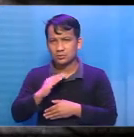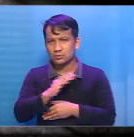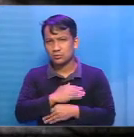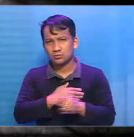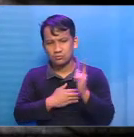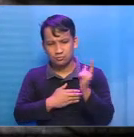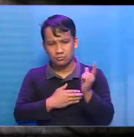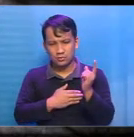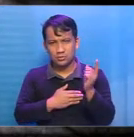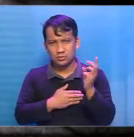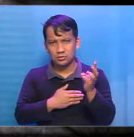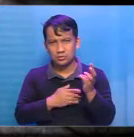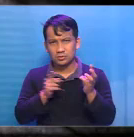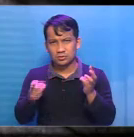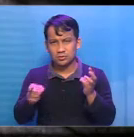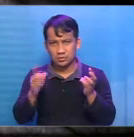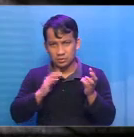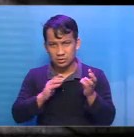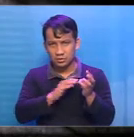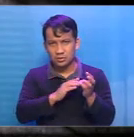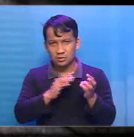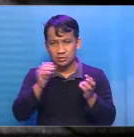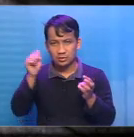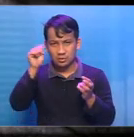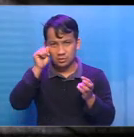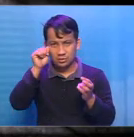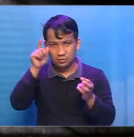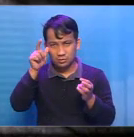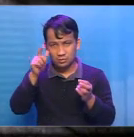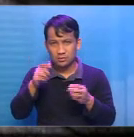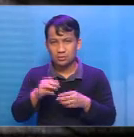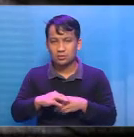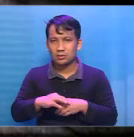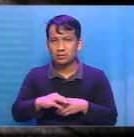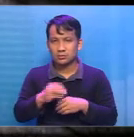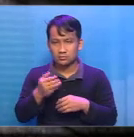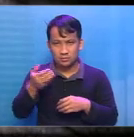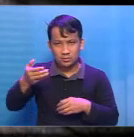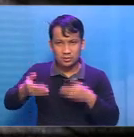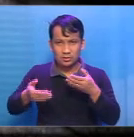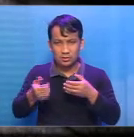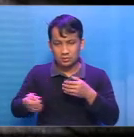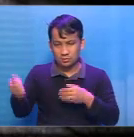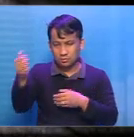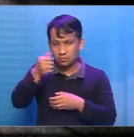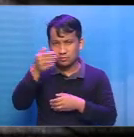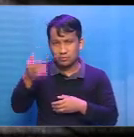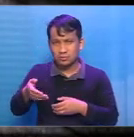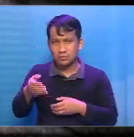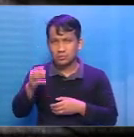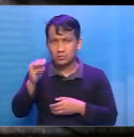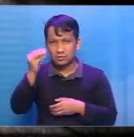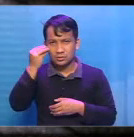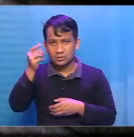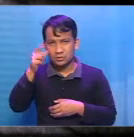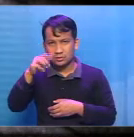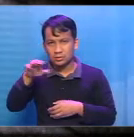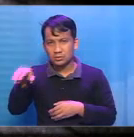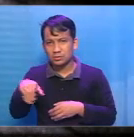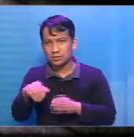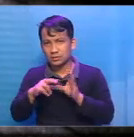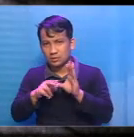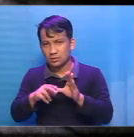2016, nahalal si Congressman Pantaleon Alvarez bilang Speaker ng Kamara. Ang naupong minority leader ay si